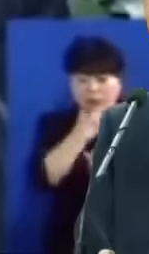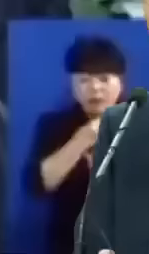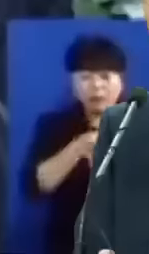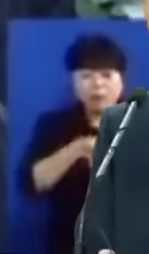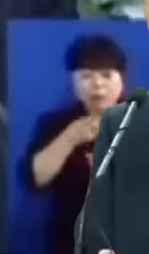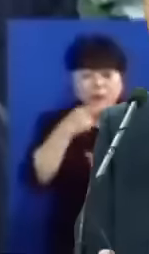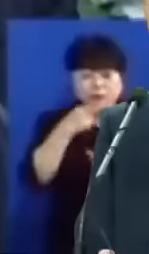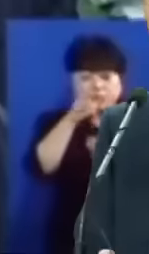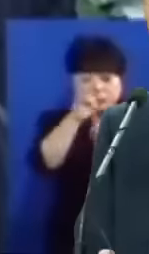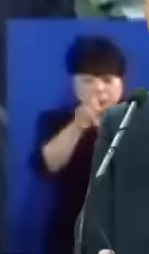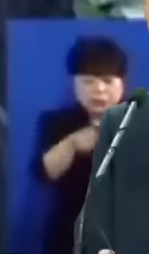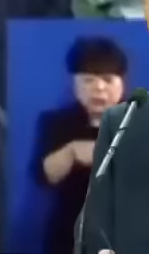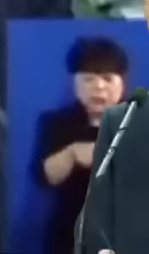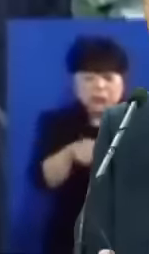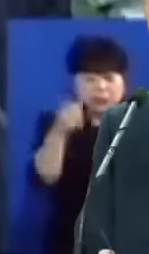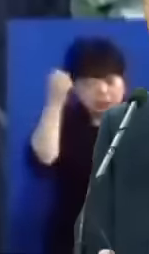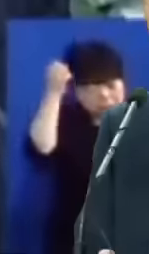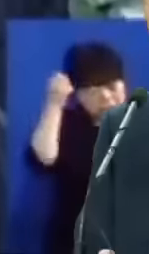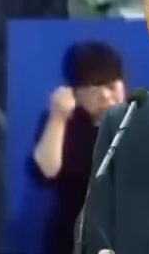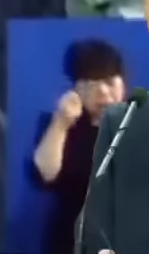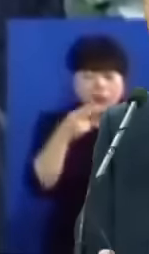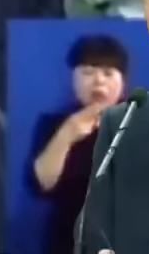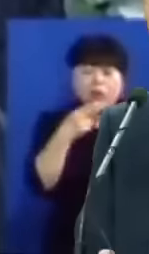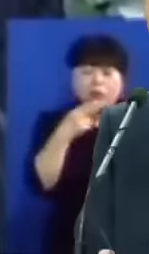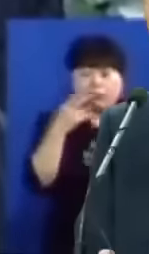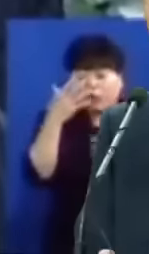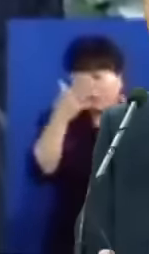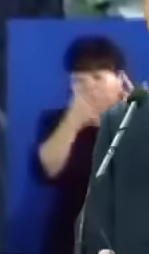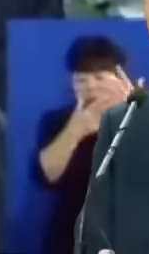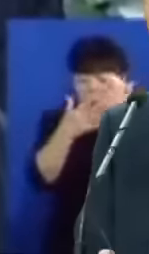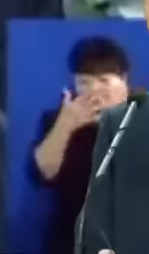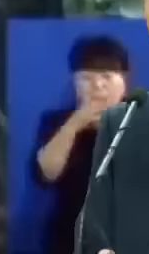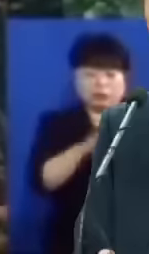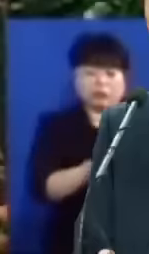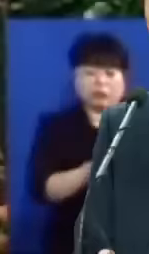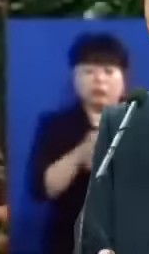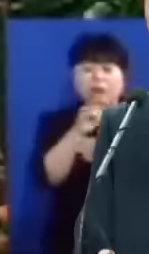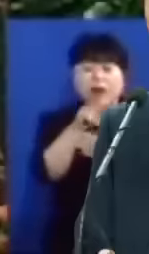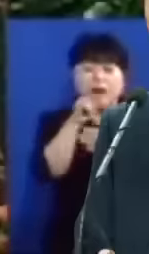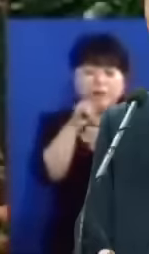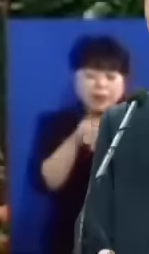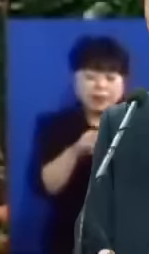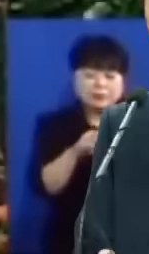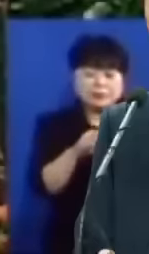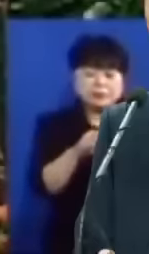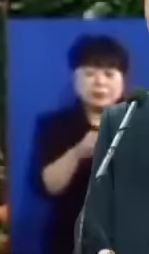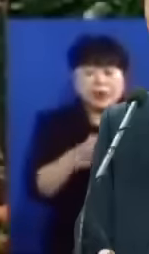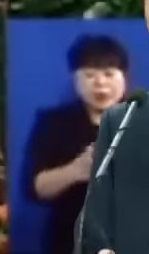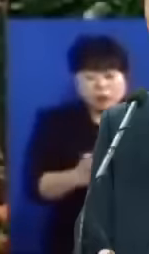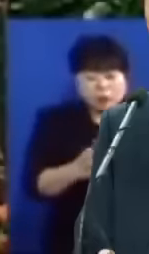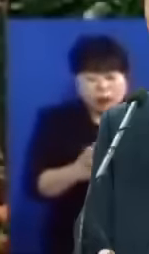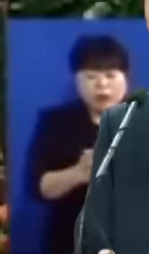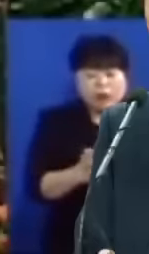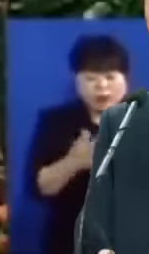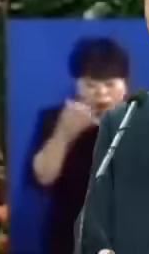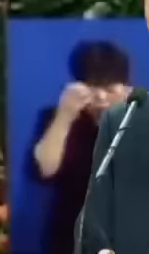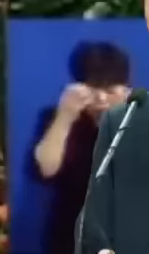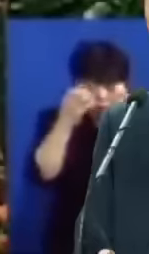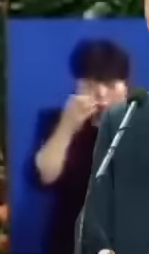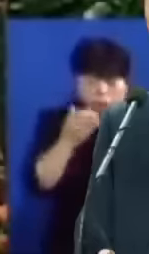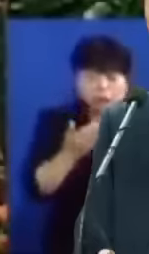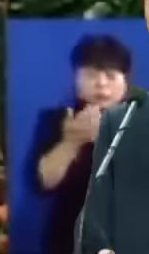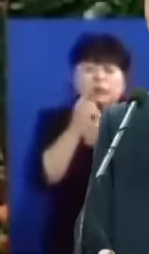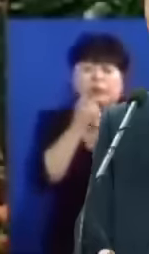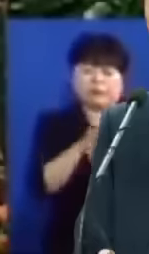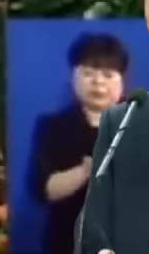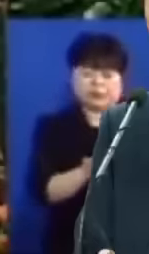행복하지 못하면 기억력도 희미해지고 마음에 불안하고 고통스러워진다는